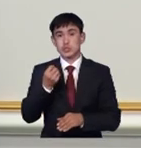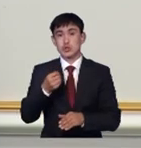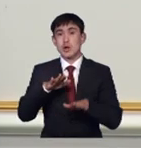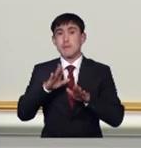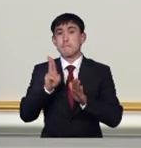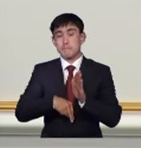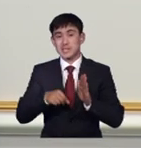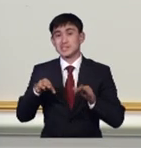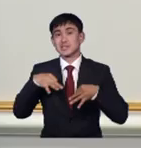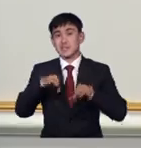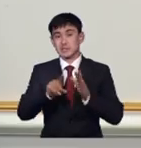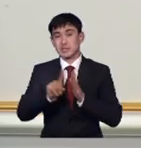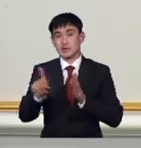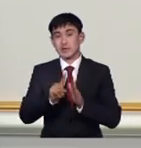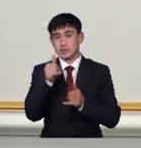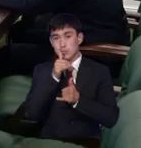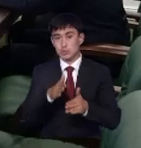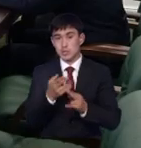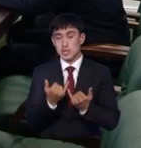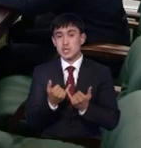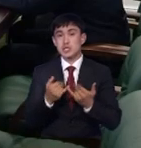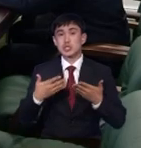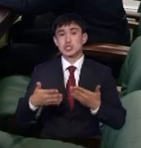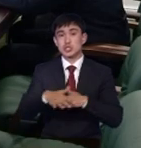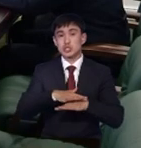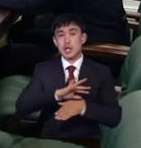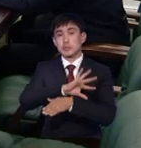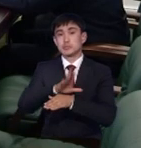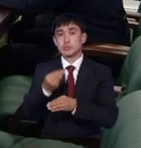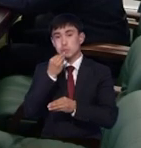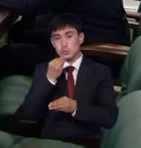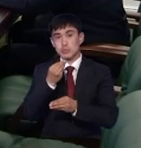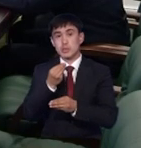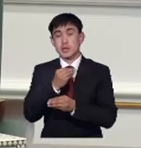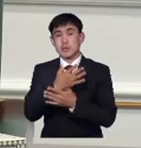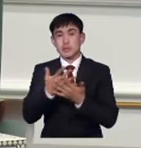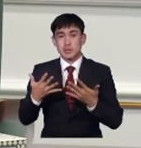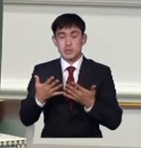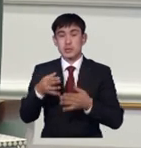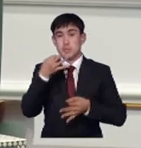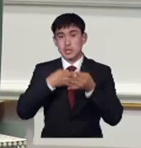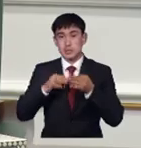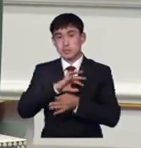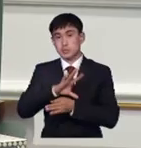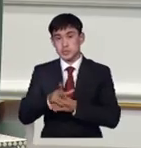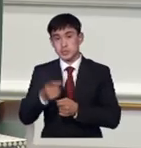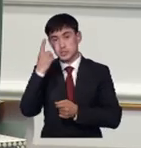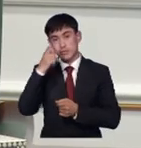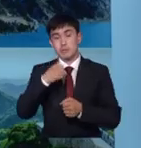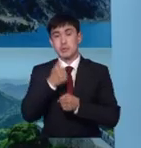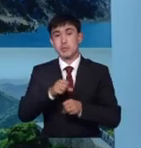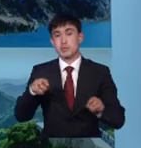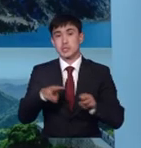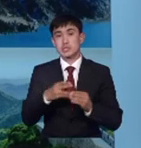еще находятся без транспортного сообщения. Их жители обеспечены продуктами питания и медикаментами. Как заявил